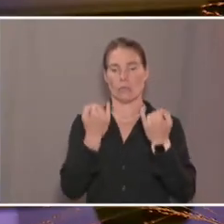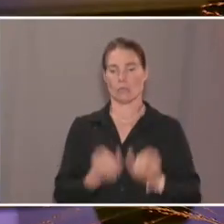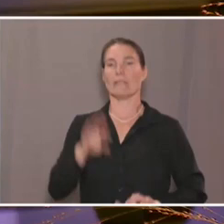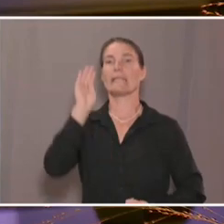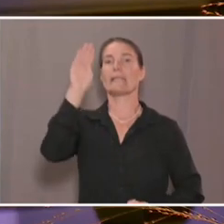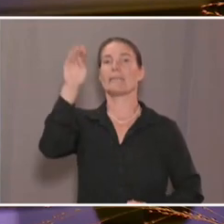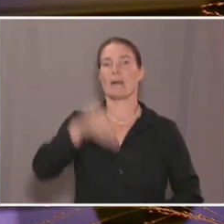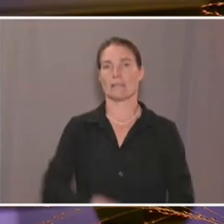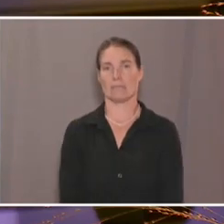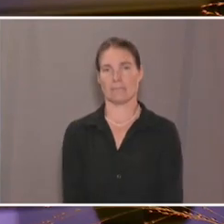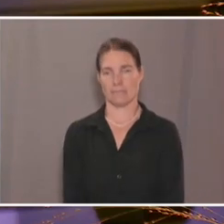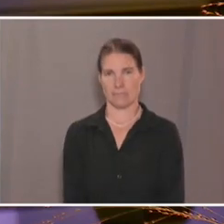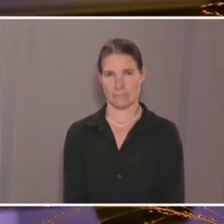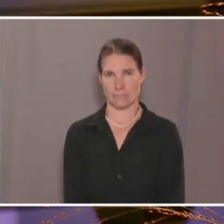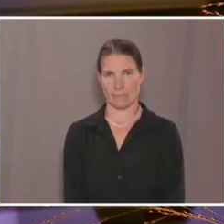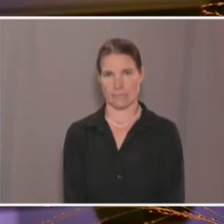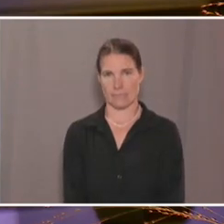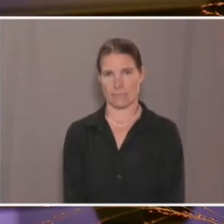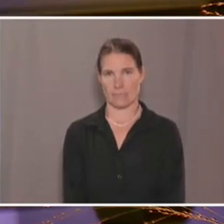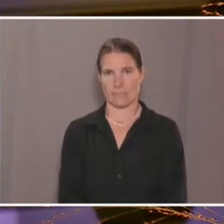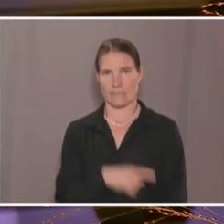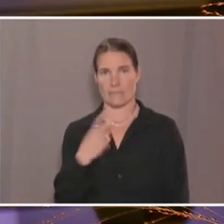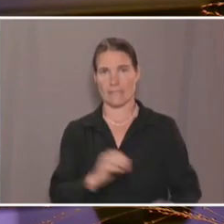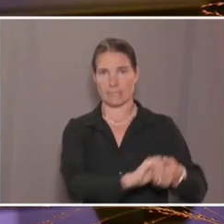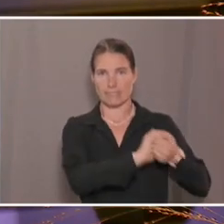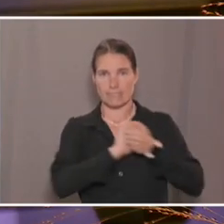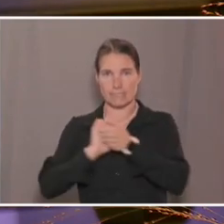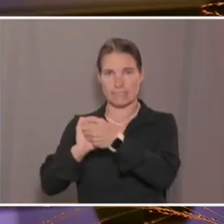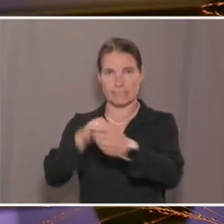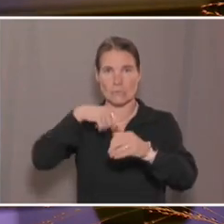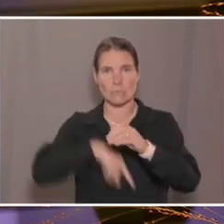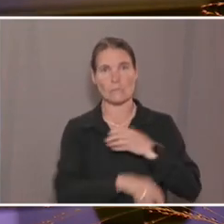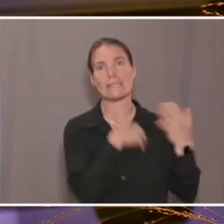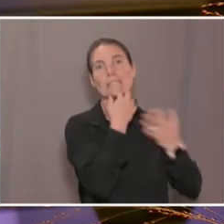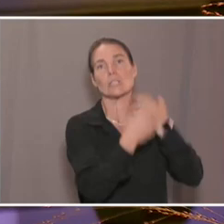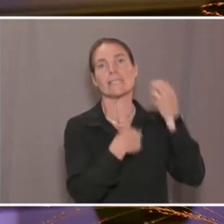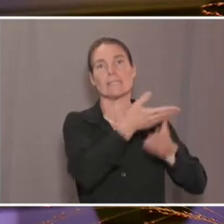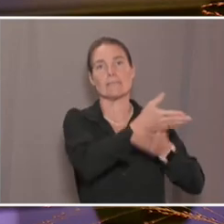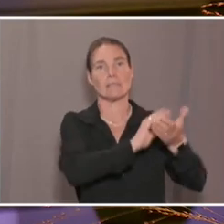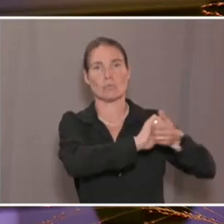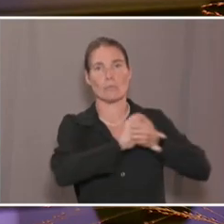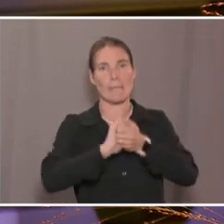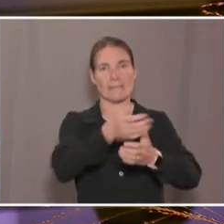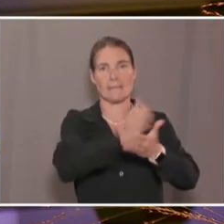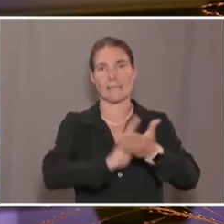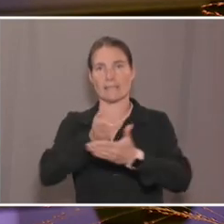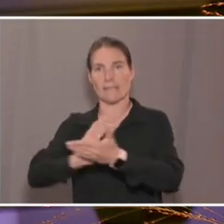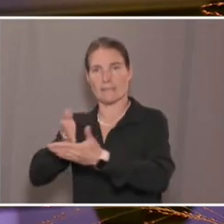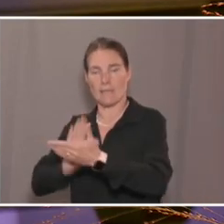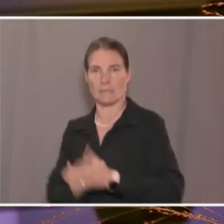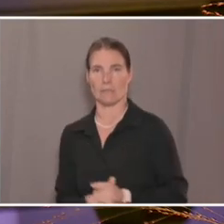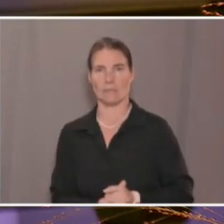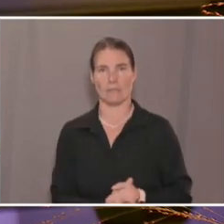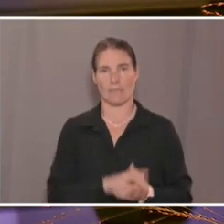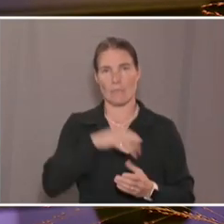Einklang bringt. Wir werden geeint durch die Geschichten, die wir teilen. In vielen Aspekten scheint mir